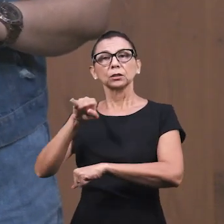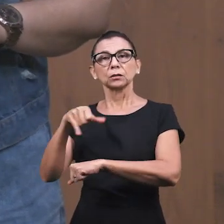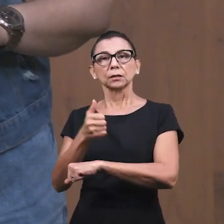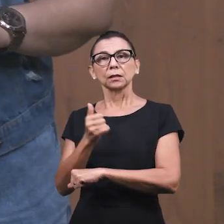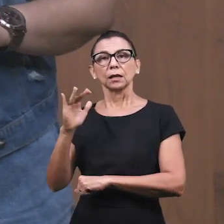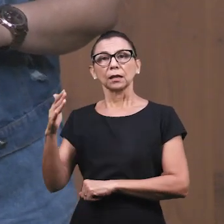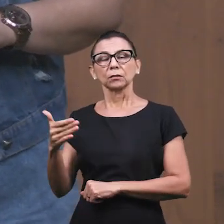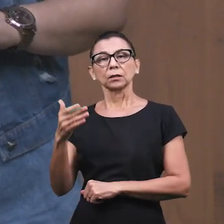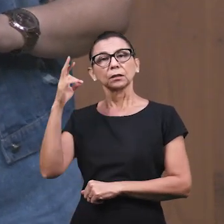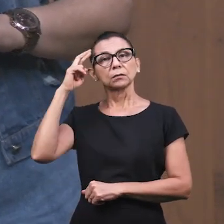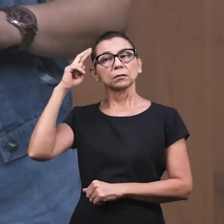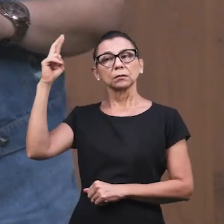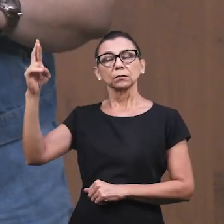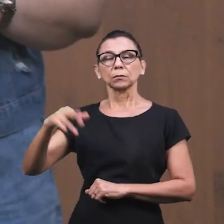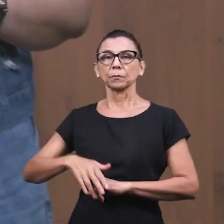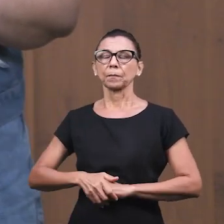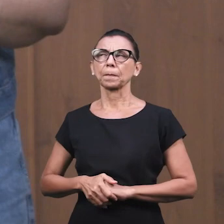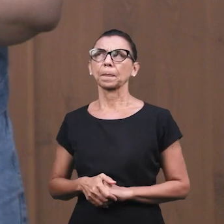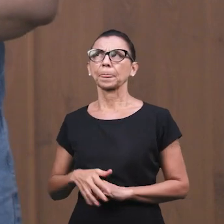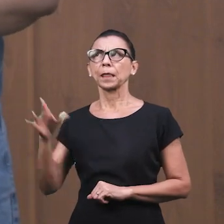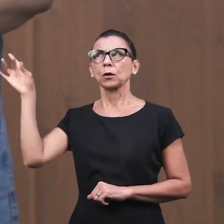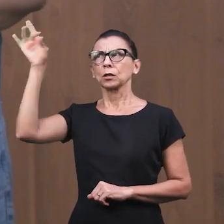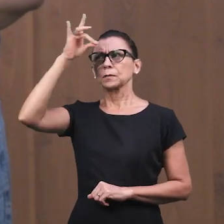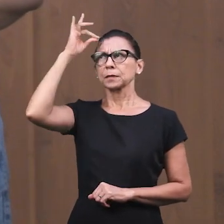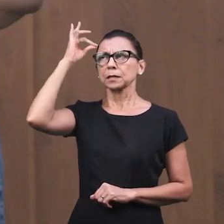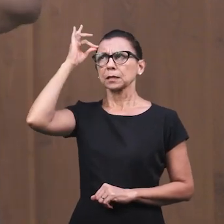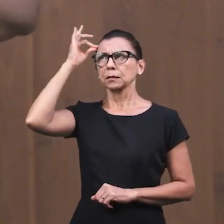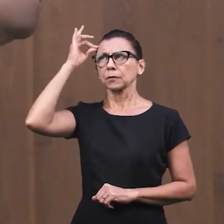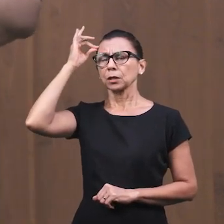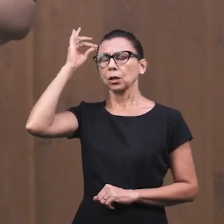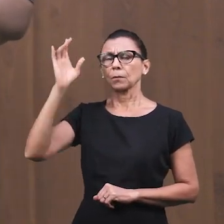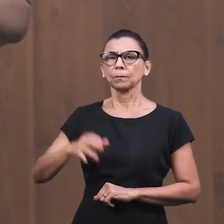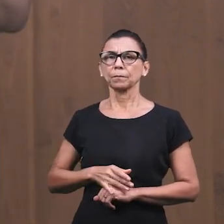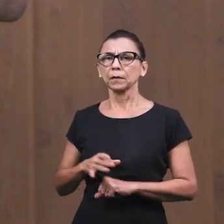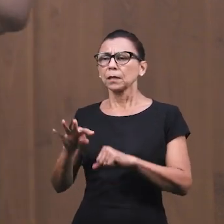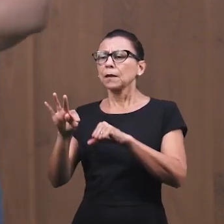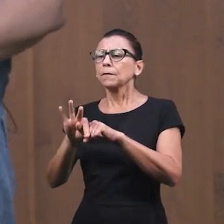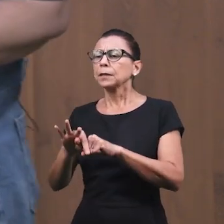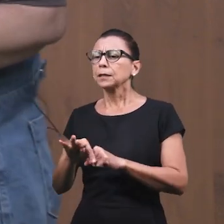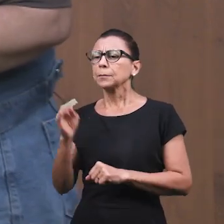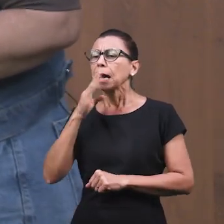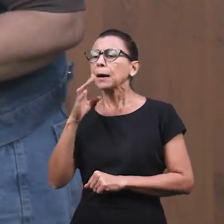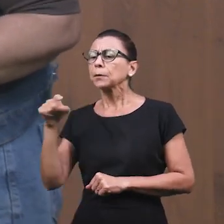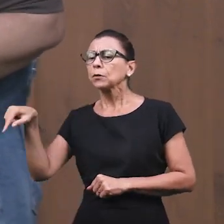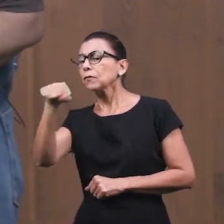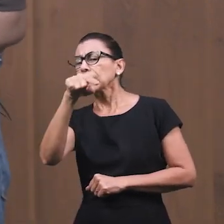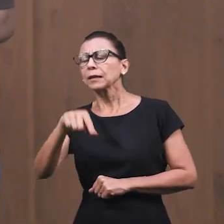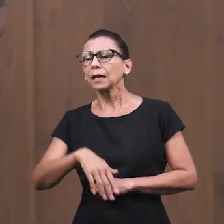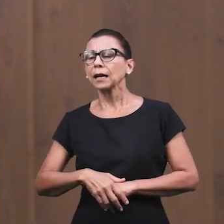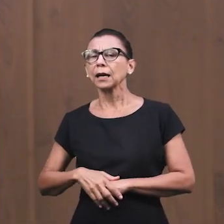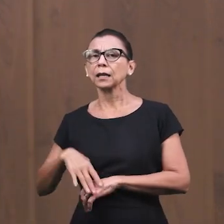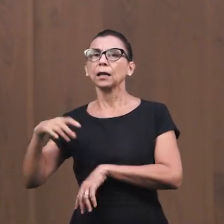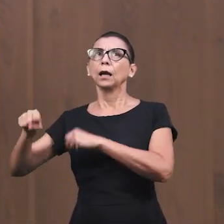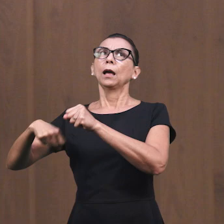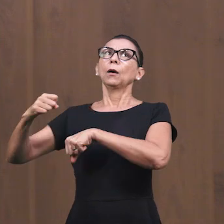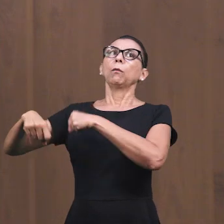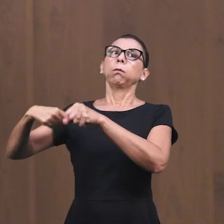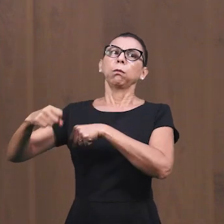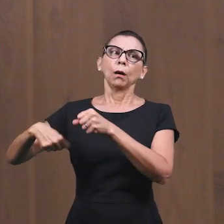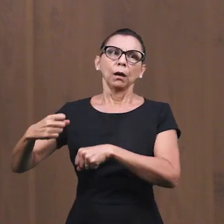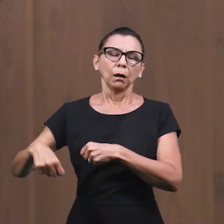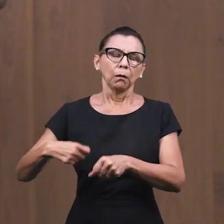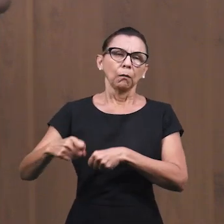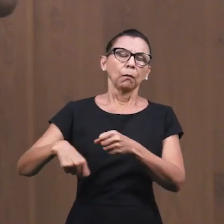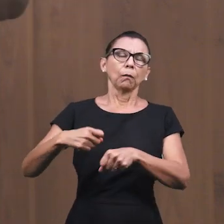pour adorer au Seigneur. Il revenait dans ce pays. Alors le Saint-Esprit a dit à Philippe, approche de la charrette. Philippe a couru